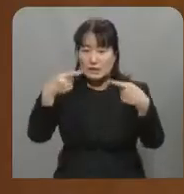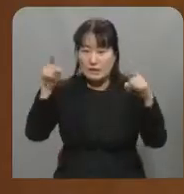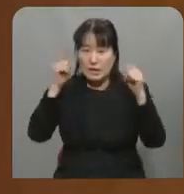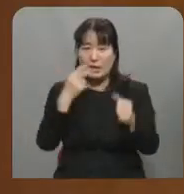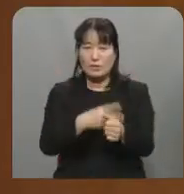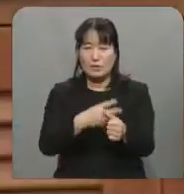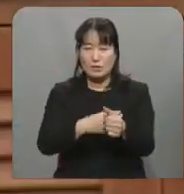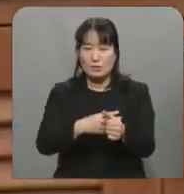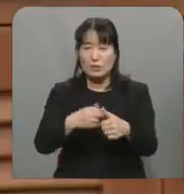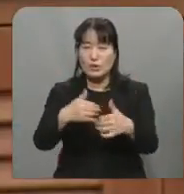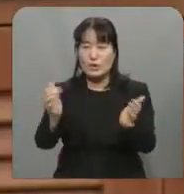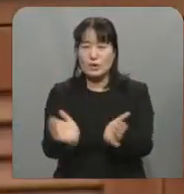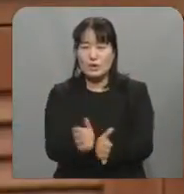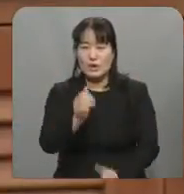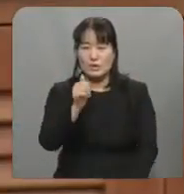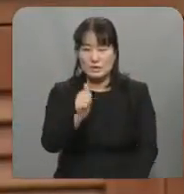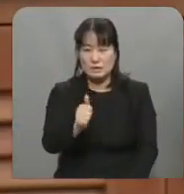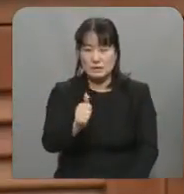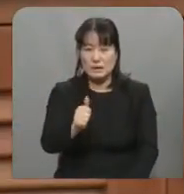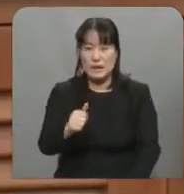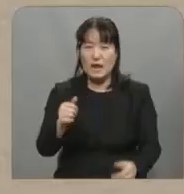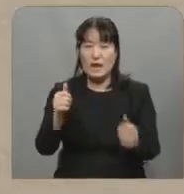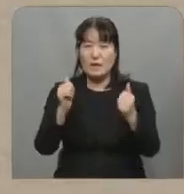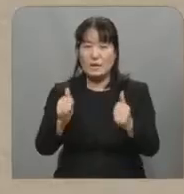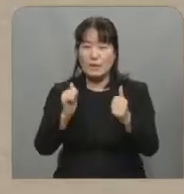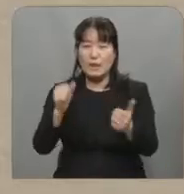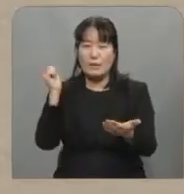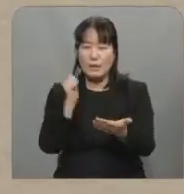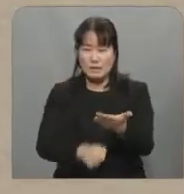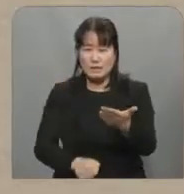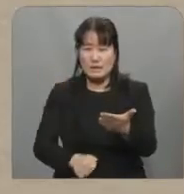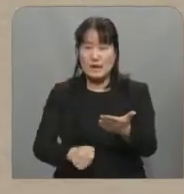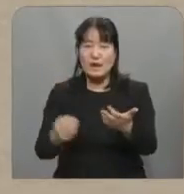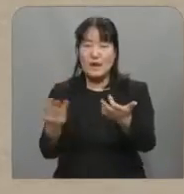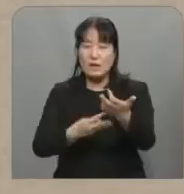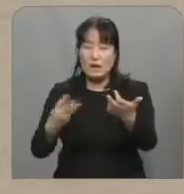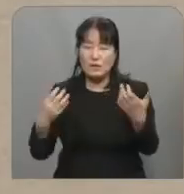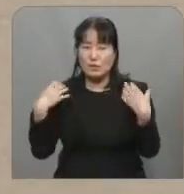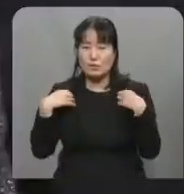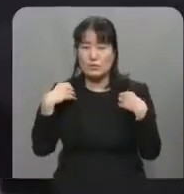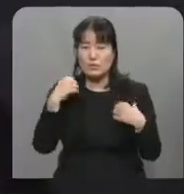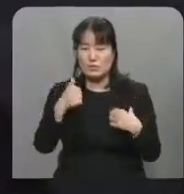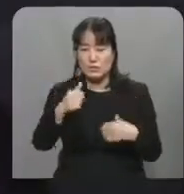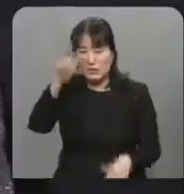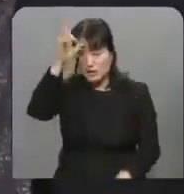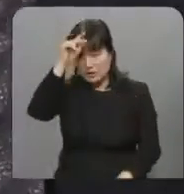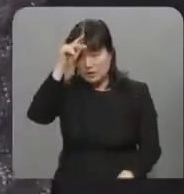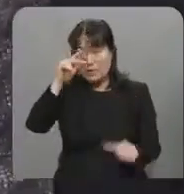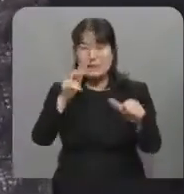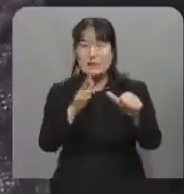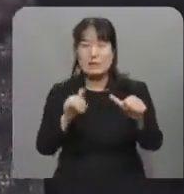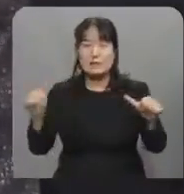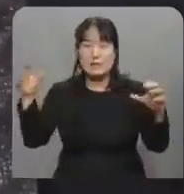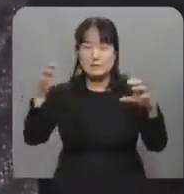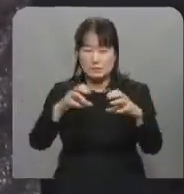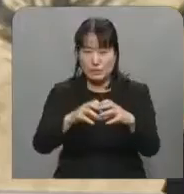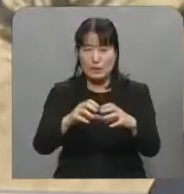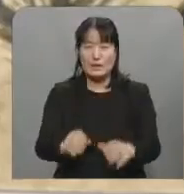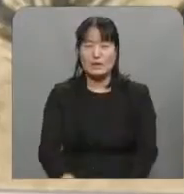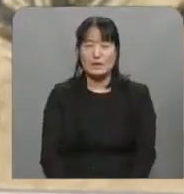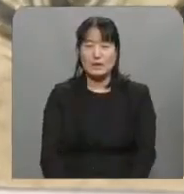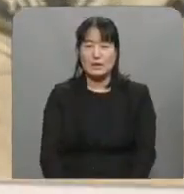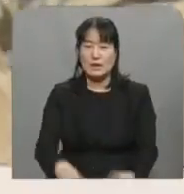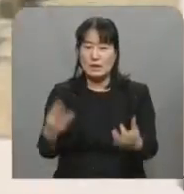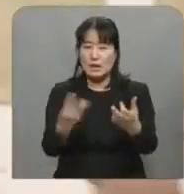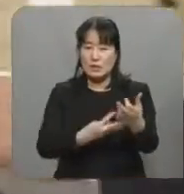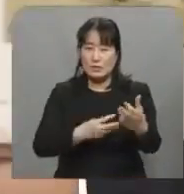대학교수와 춘천시 산하기관장, 판사, 현직 도청 간부, 전직 경찰서장 등 5명으로 구성됐습니다.